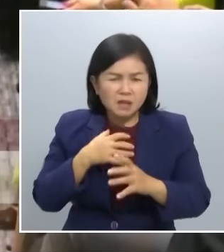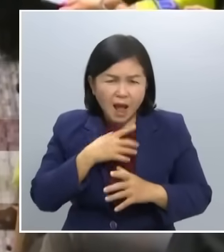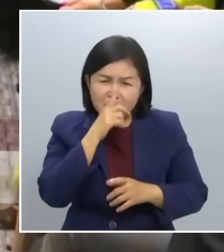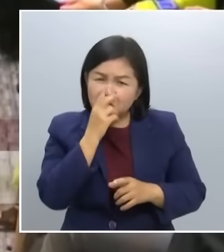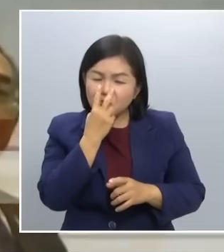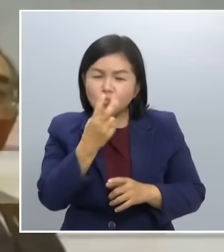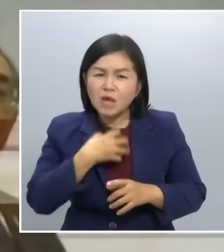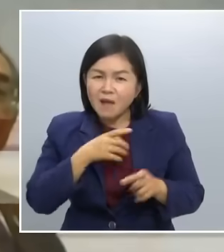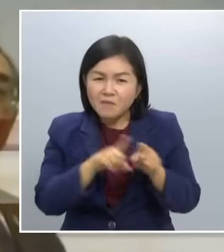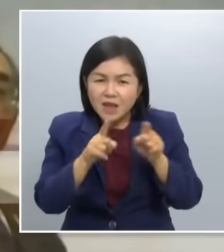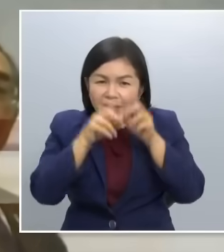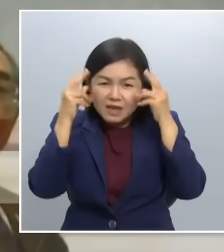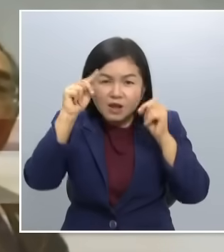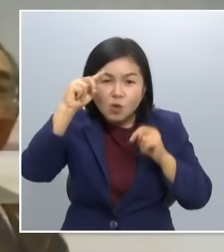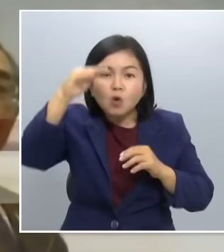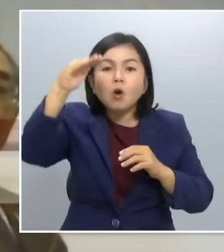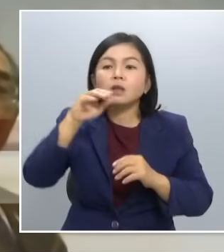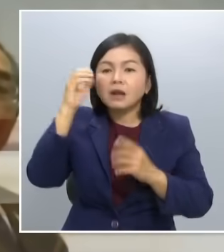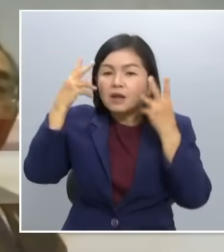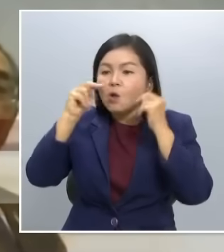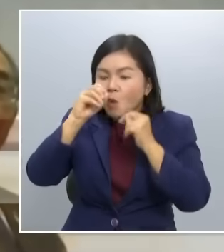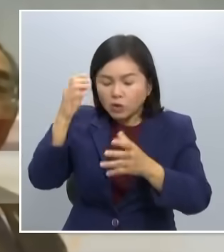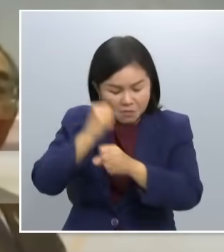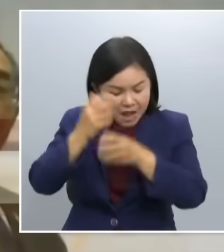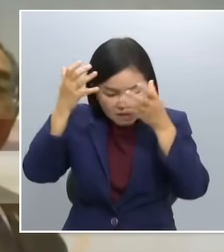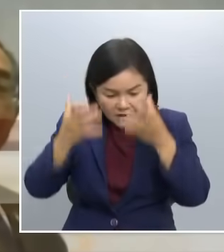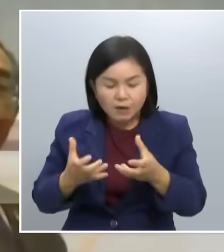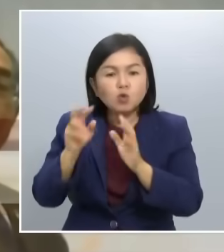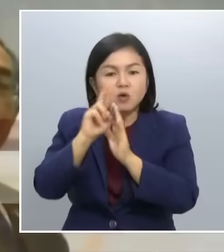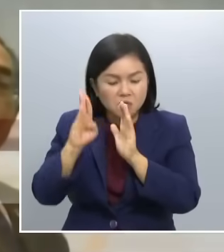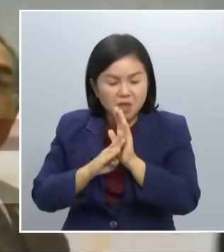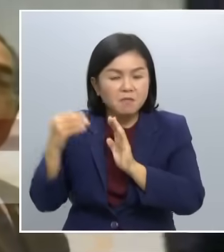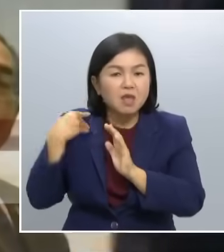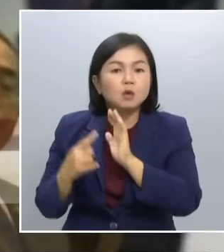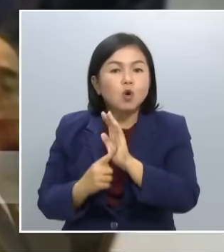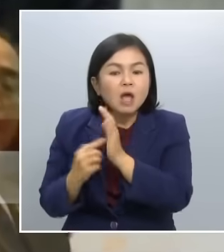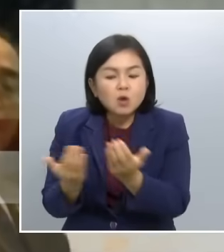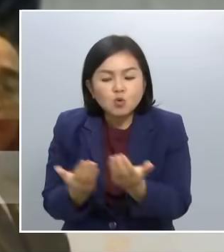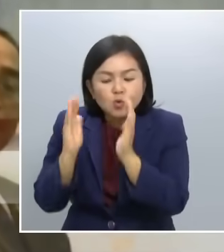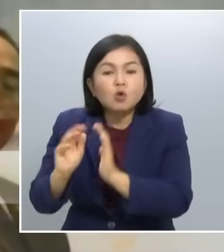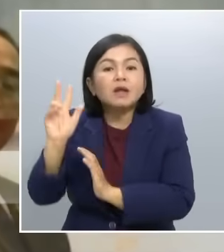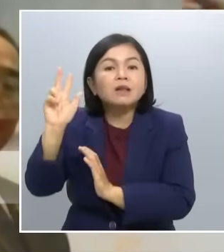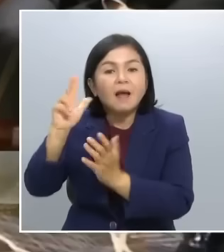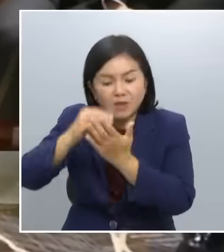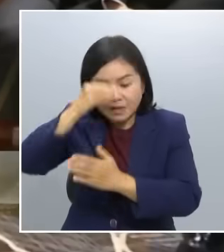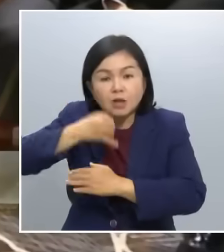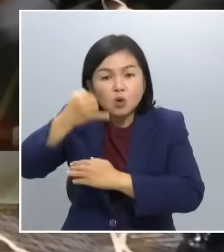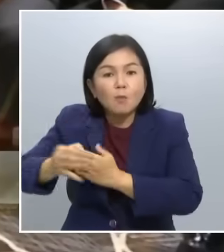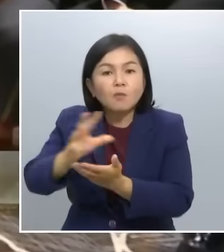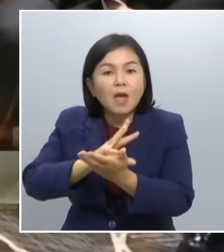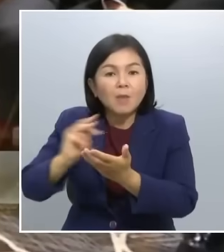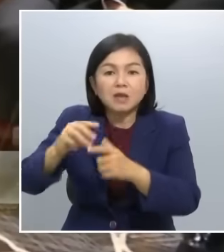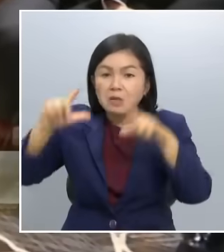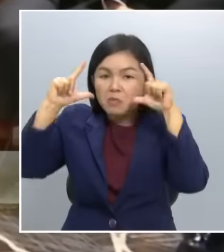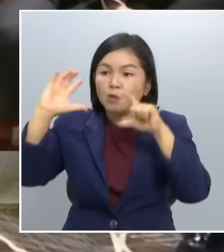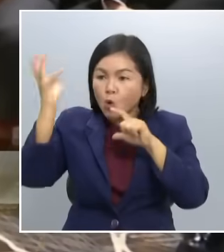านนายกบอกว่าต้องทำสองอย่างคือต้องทำงานหนักและมีวินัยแล้วก็ยกตัวอย่างลูกทั้ง3คนซึ่งเรียนจบในมหาวิทยาลัยชื่อดัง